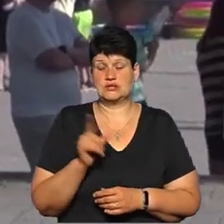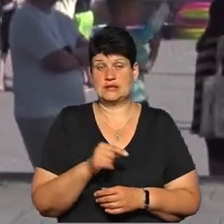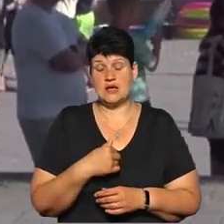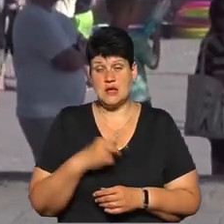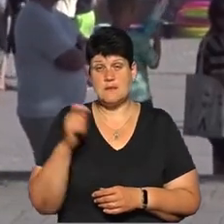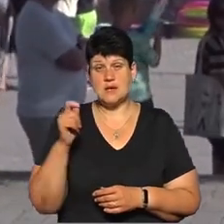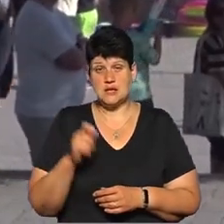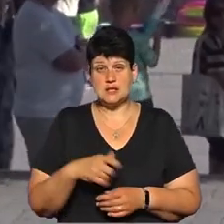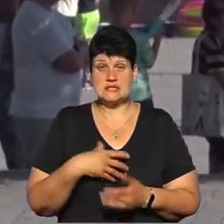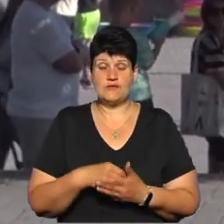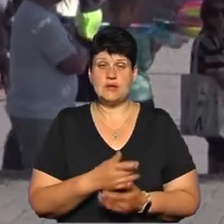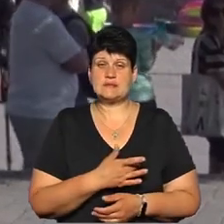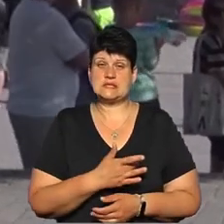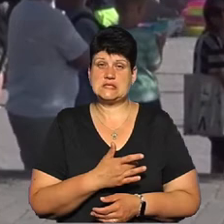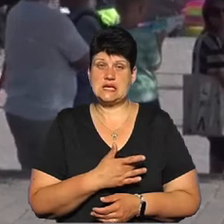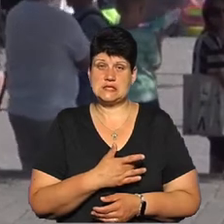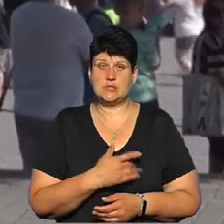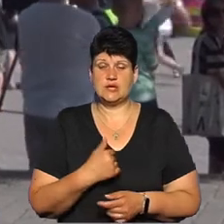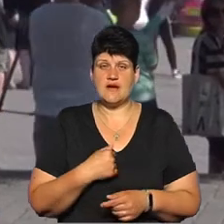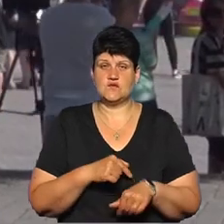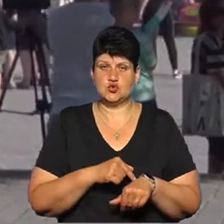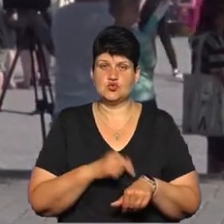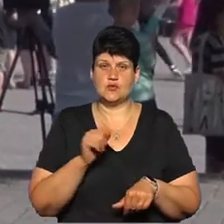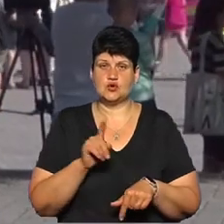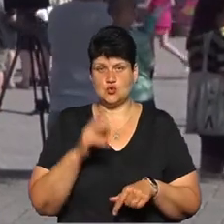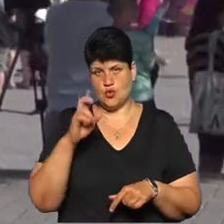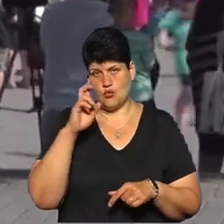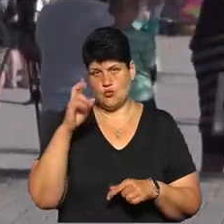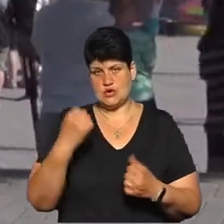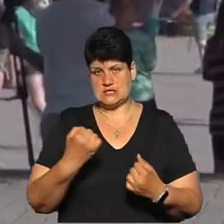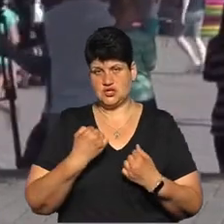приїхала зі своїм серцем, тому що я відчуваю, що Бог захищає нас.